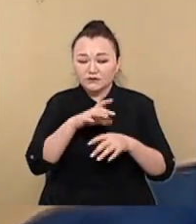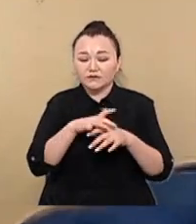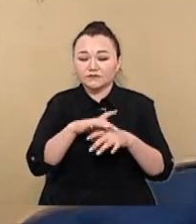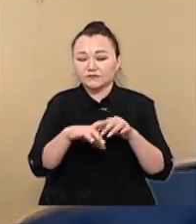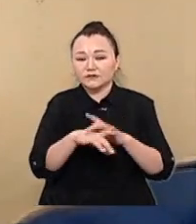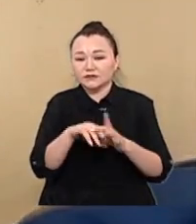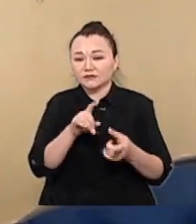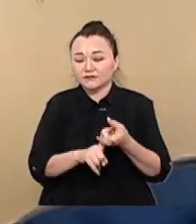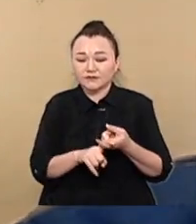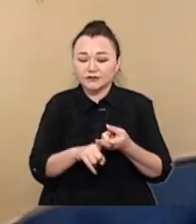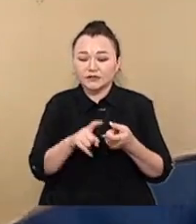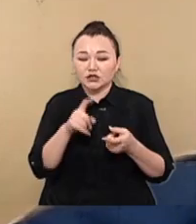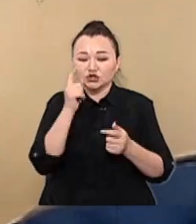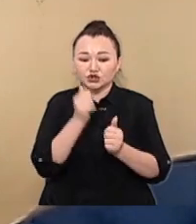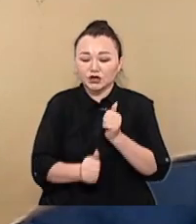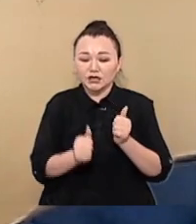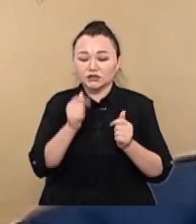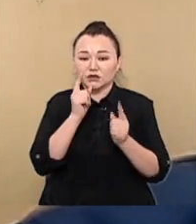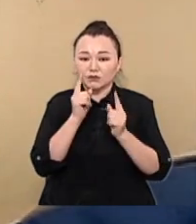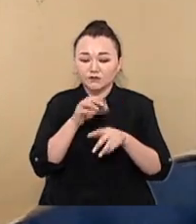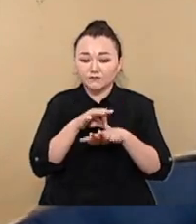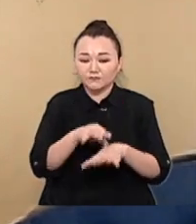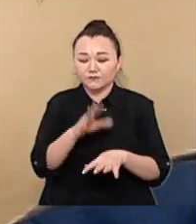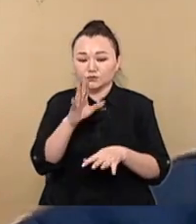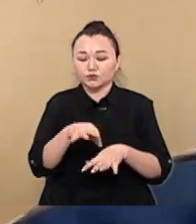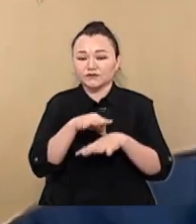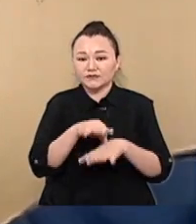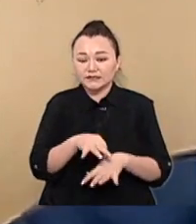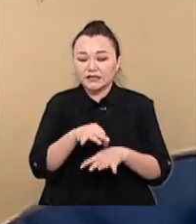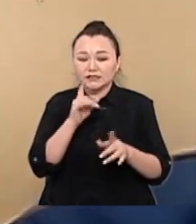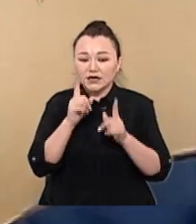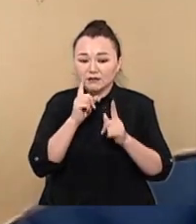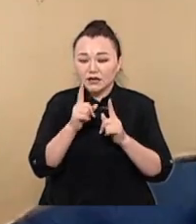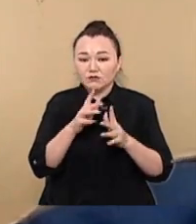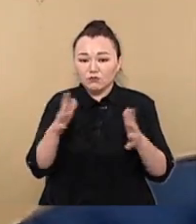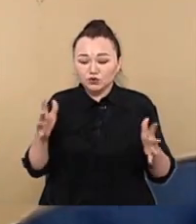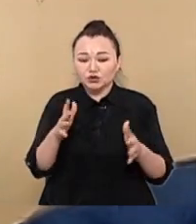тәуекелдіктерге байланысты жиі-жиі өткізіп отыратын болады. Әрине, осы мәселеде